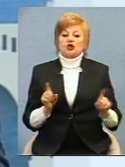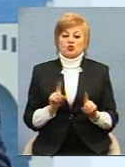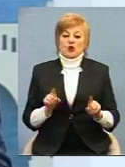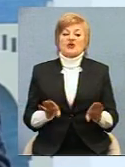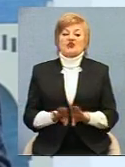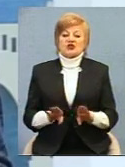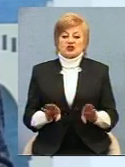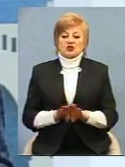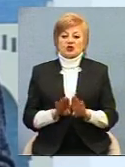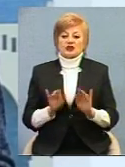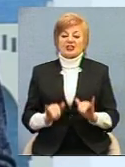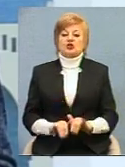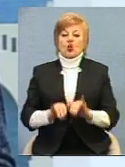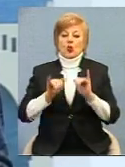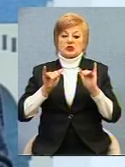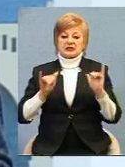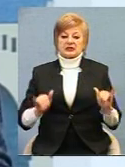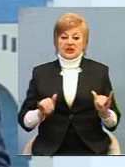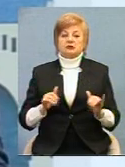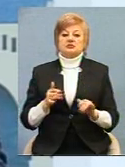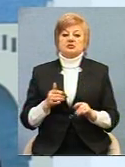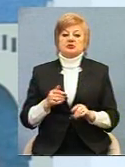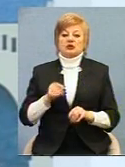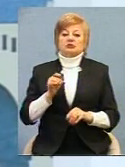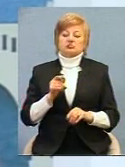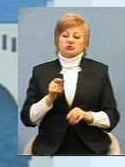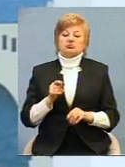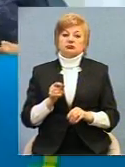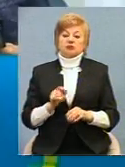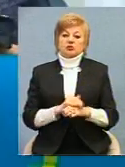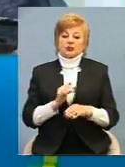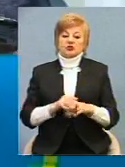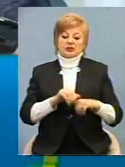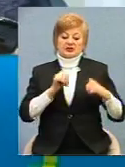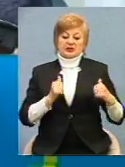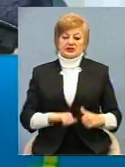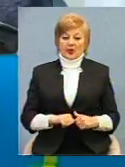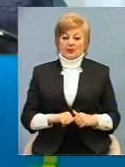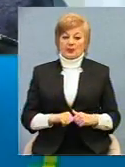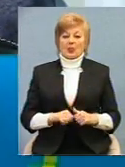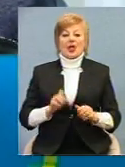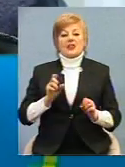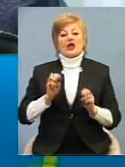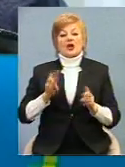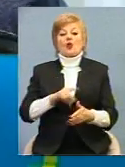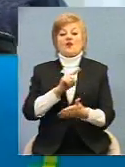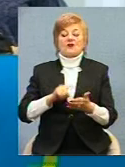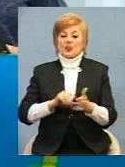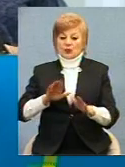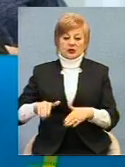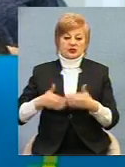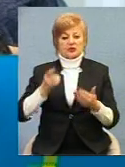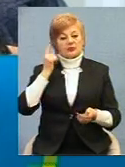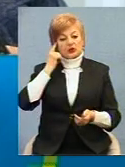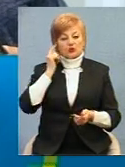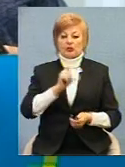все-таки зросити людські серця? От про це сьогодні. Олю, над яким питанням пропонуєте замислитися